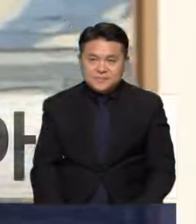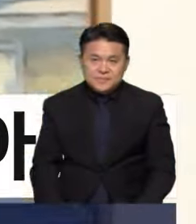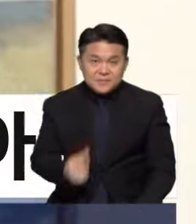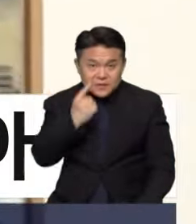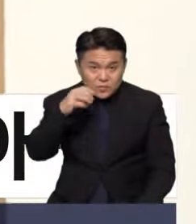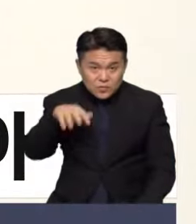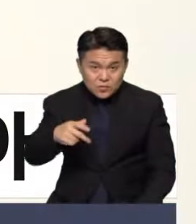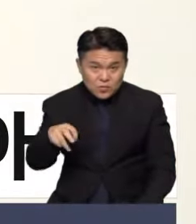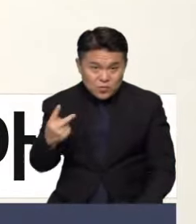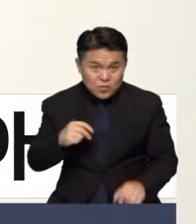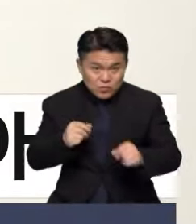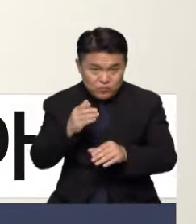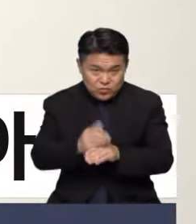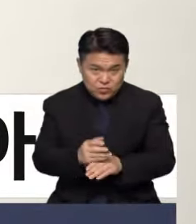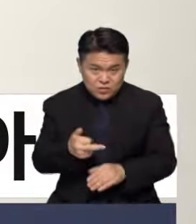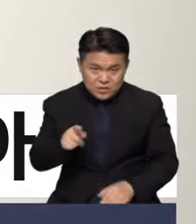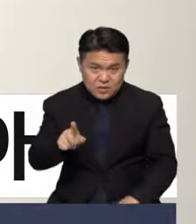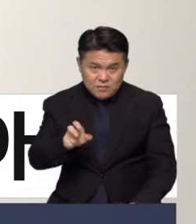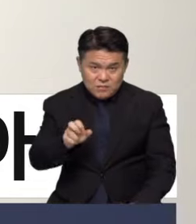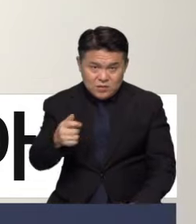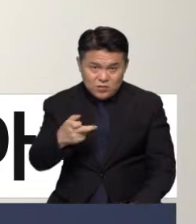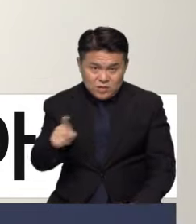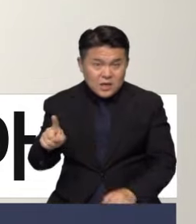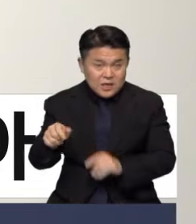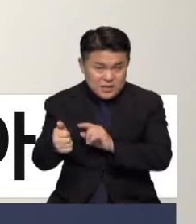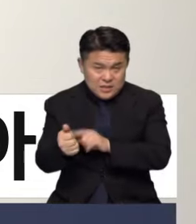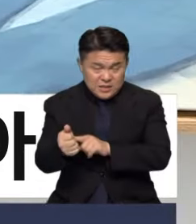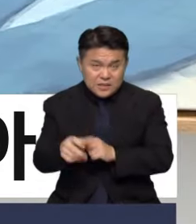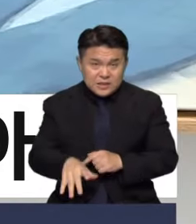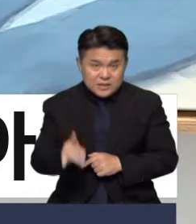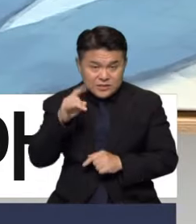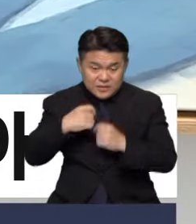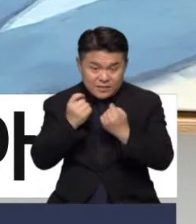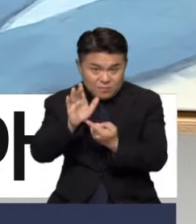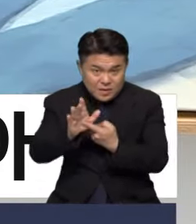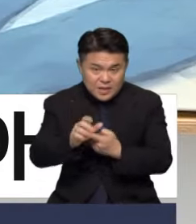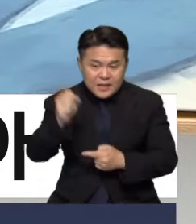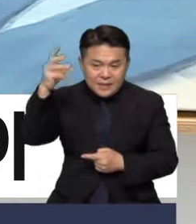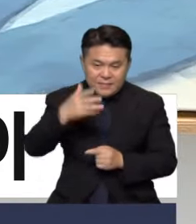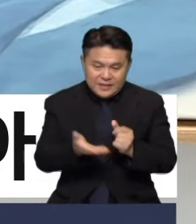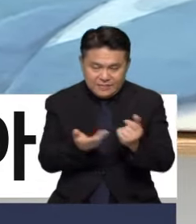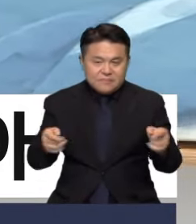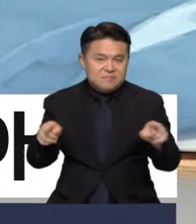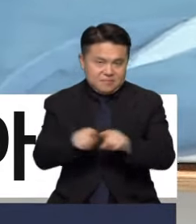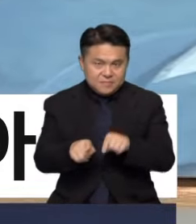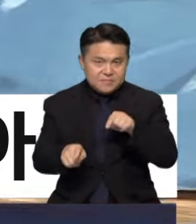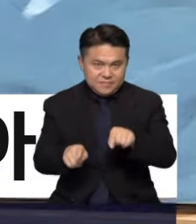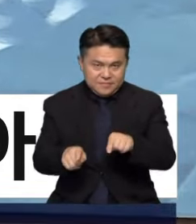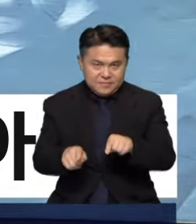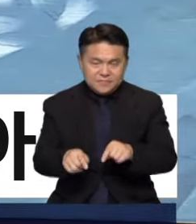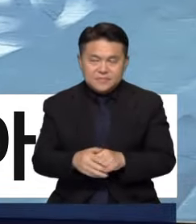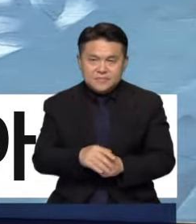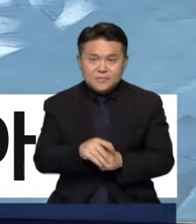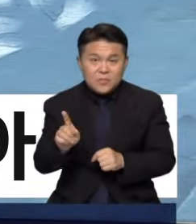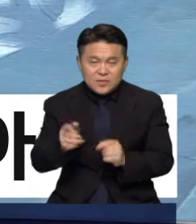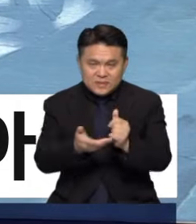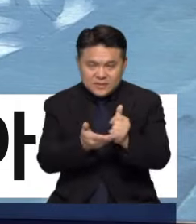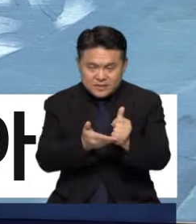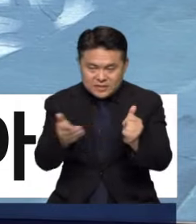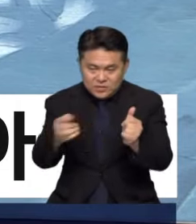기반으로 활동해온 카미오카 타쿠야의 국내 첫 개인전은 빛과 그림자의 공존에서 비롯된 그늘 안에서라는